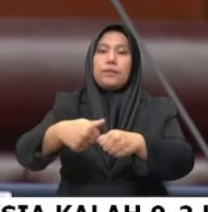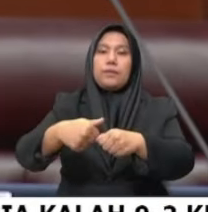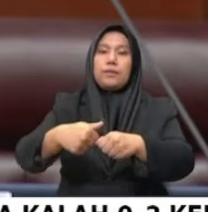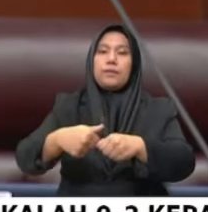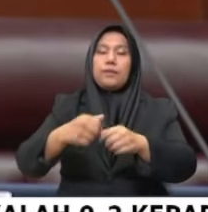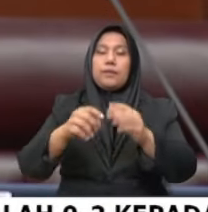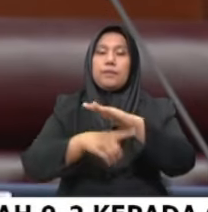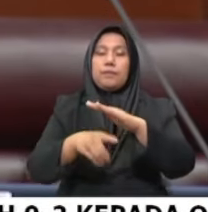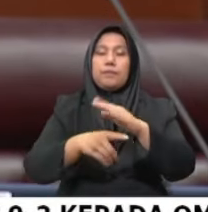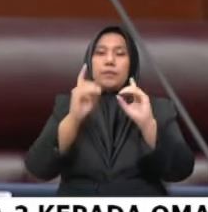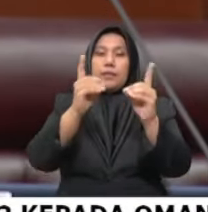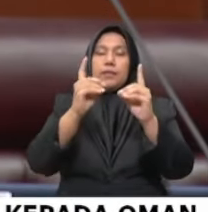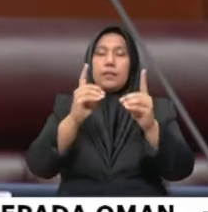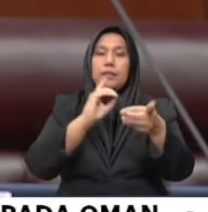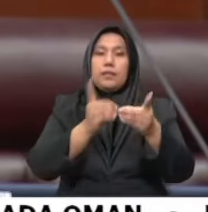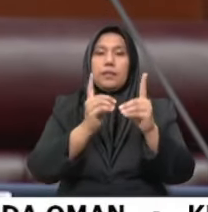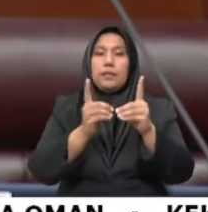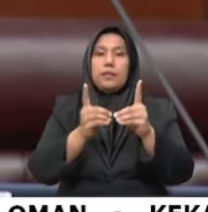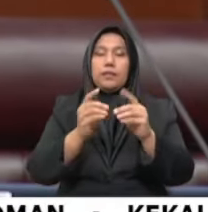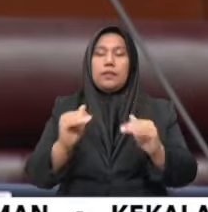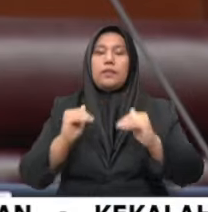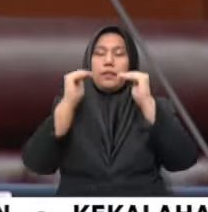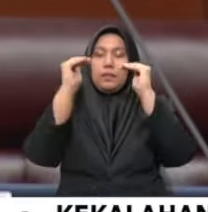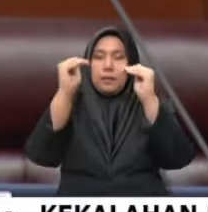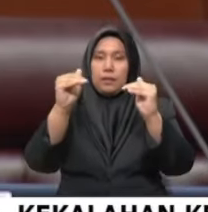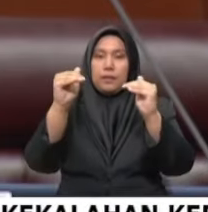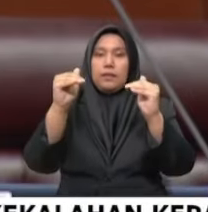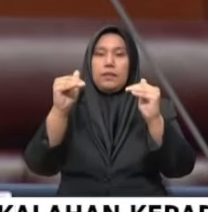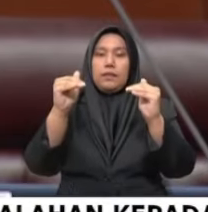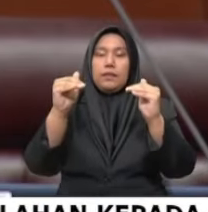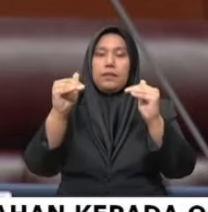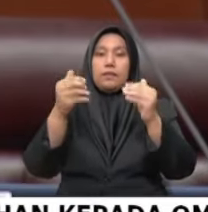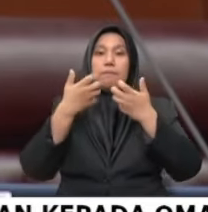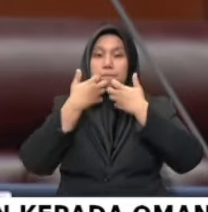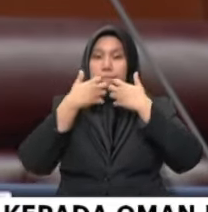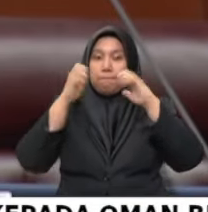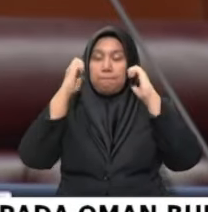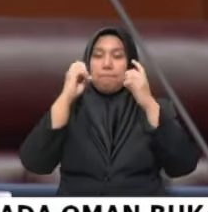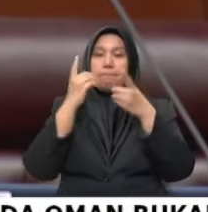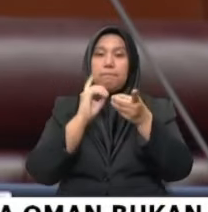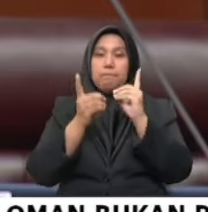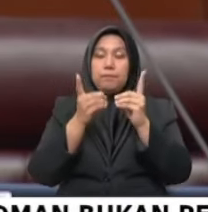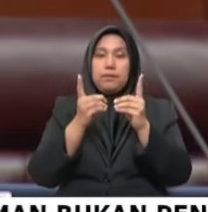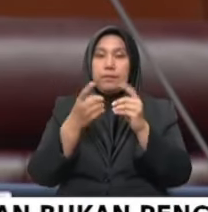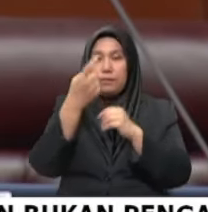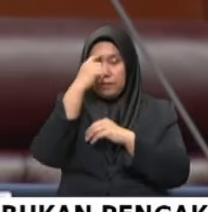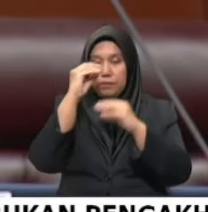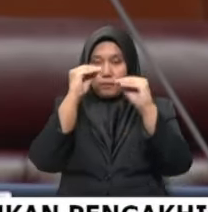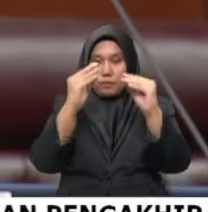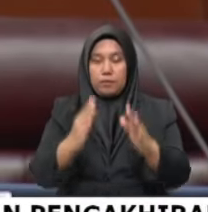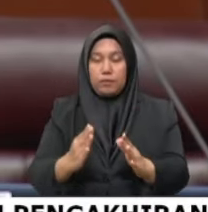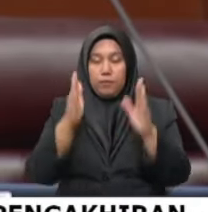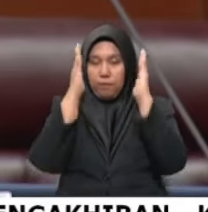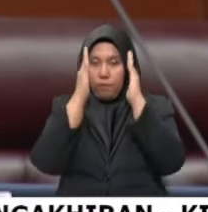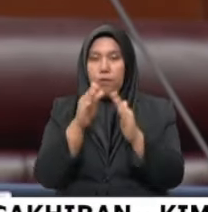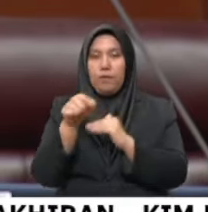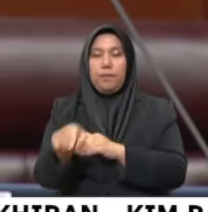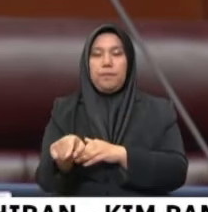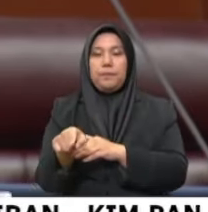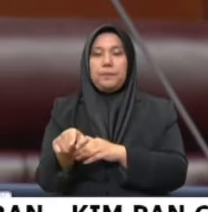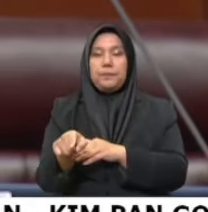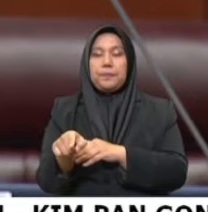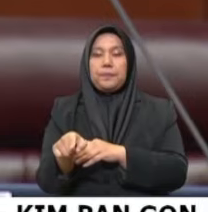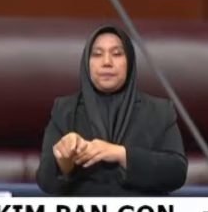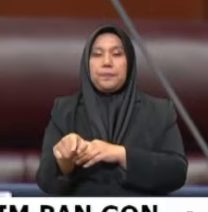digital ini, tahap kompetensi digital ini dan fasih digital untuk guru ini kita berikan keutamaan. Untuk